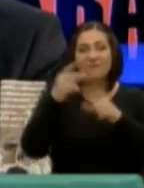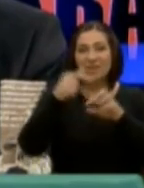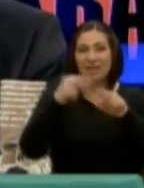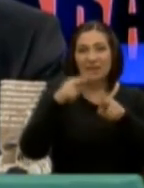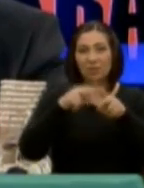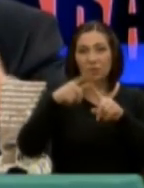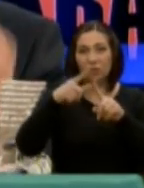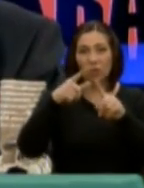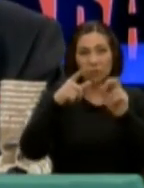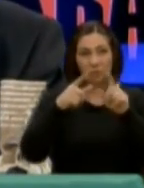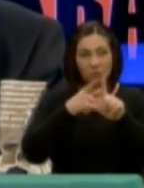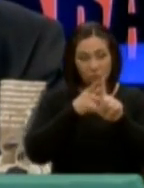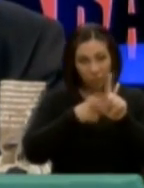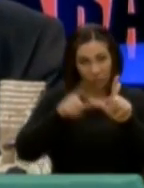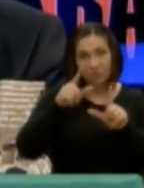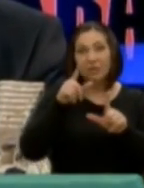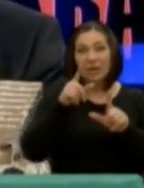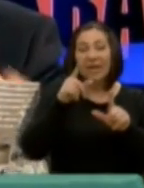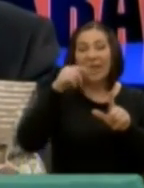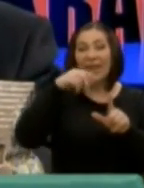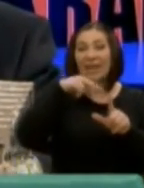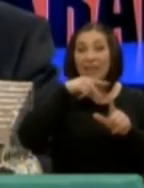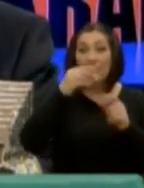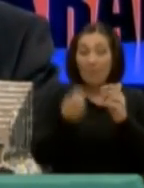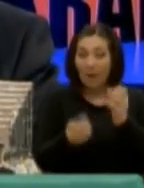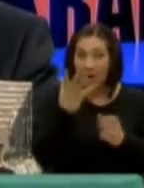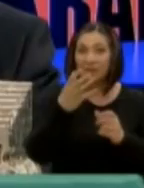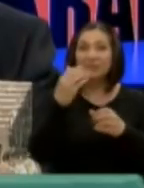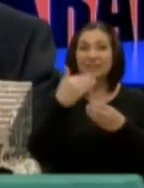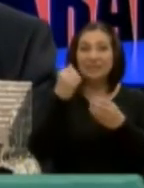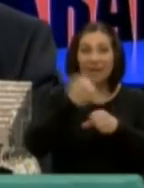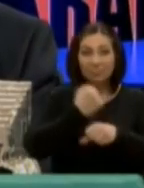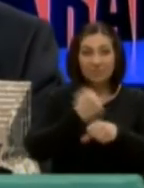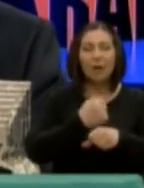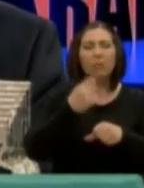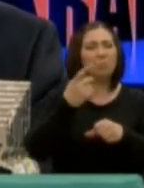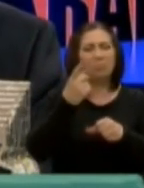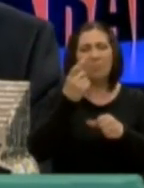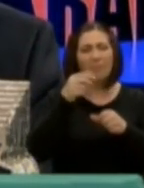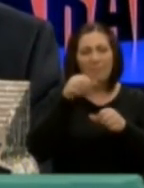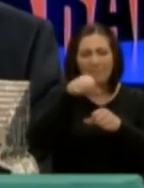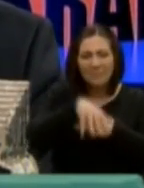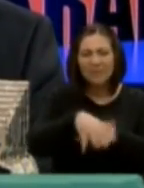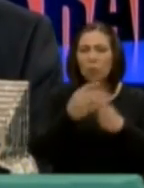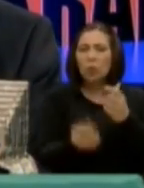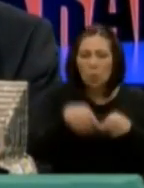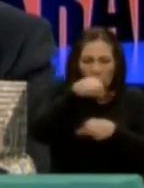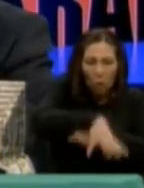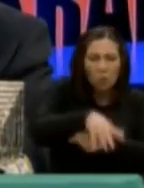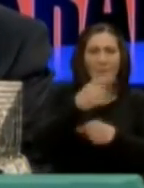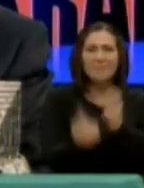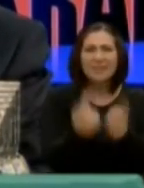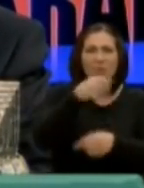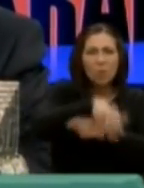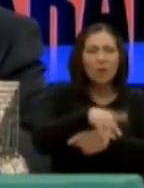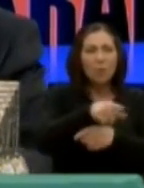hindi bağı, soğan, samsak köklerini. Stevia diye bir Paraguay'dan gelen bir yaprağın şeyini eriterekten